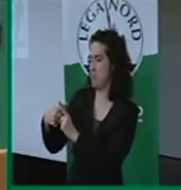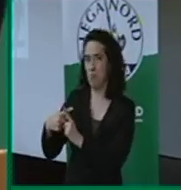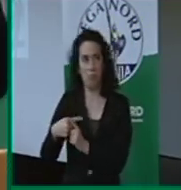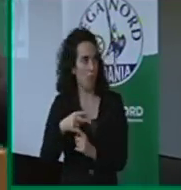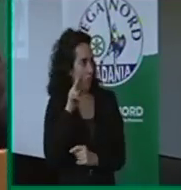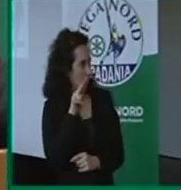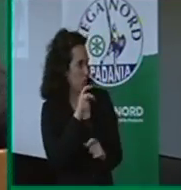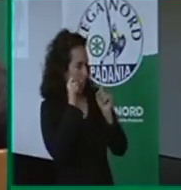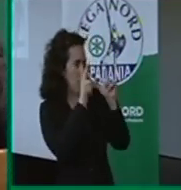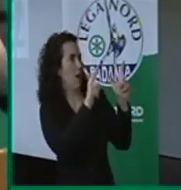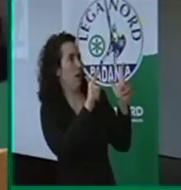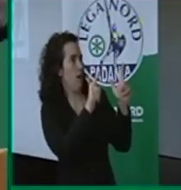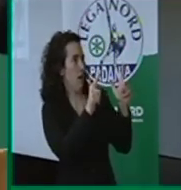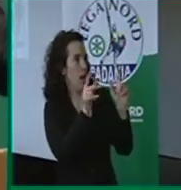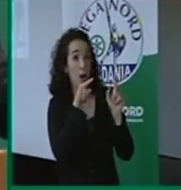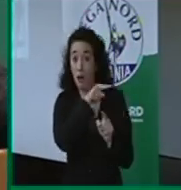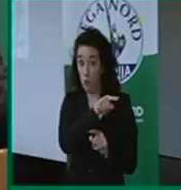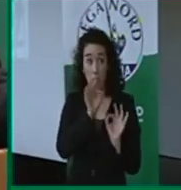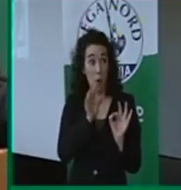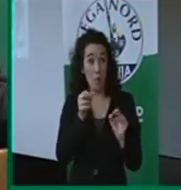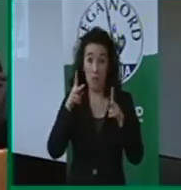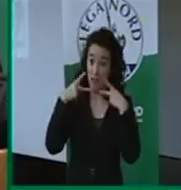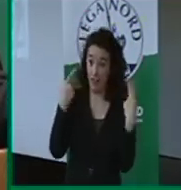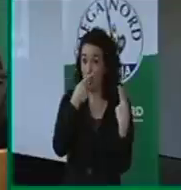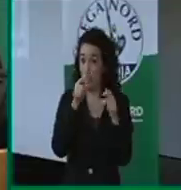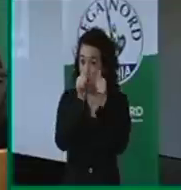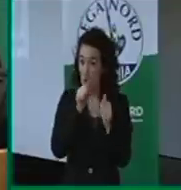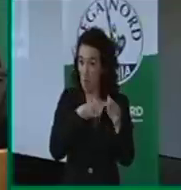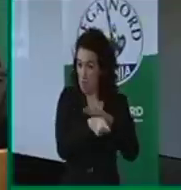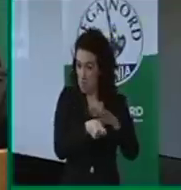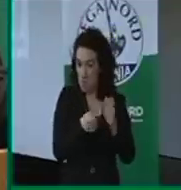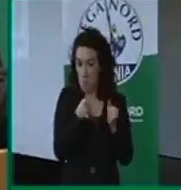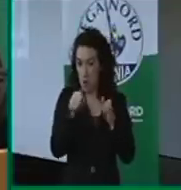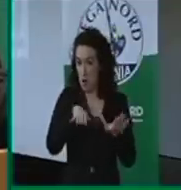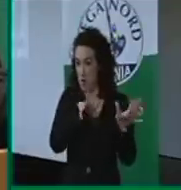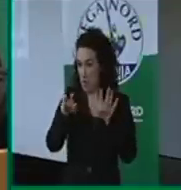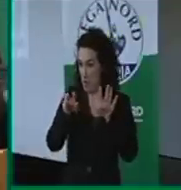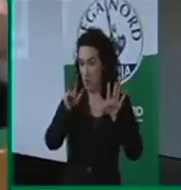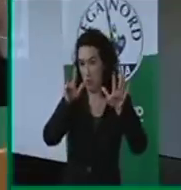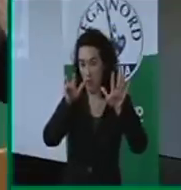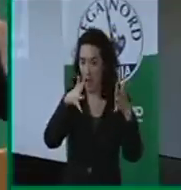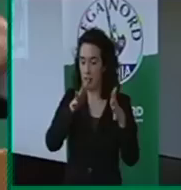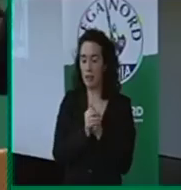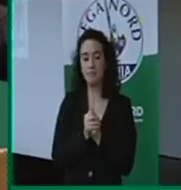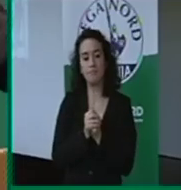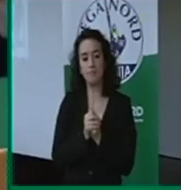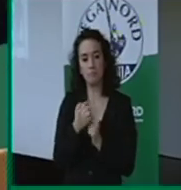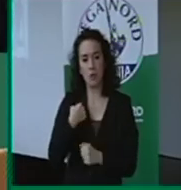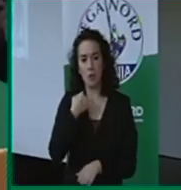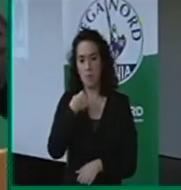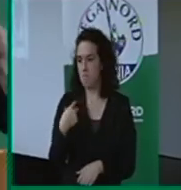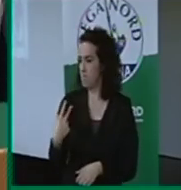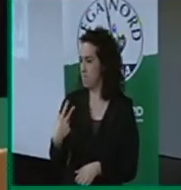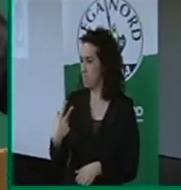cioè felice no del del del del del giro di mazzett che c'erano io a un certo punto mentre lui parlava e stava